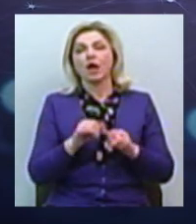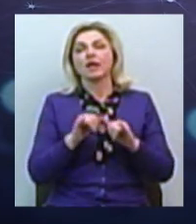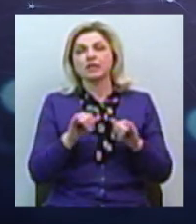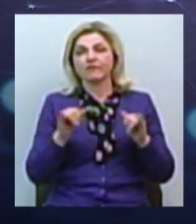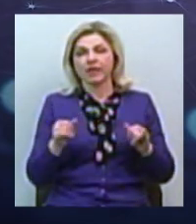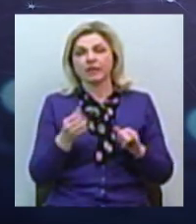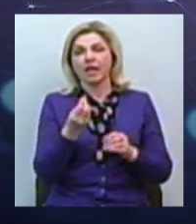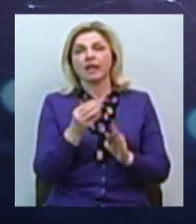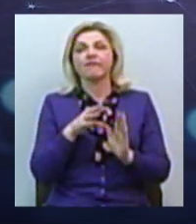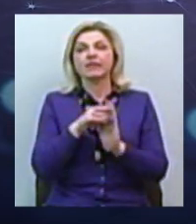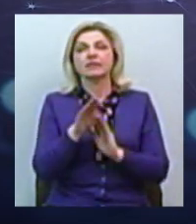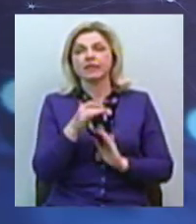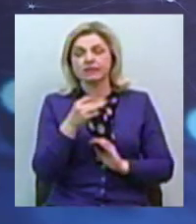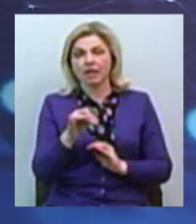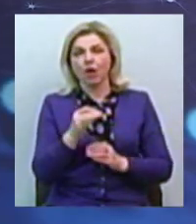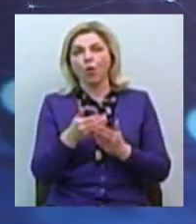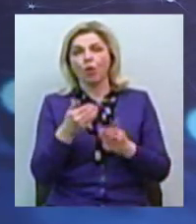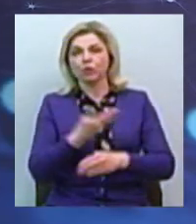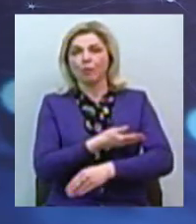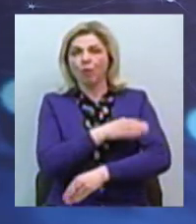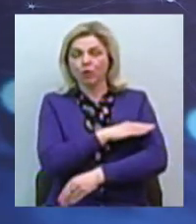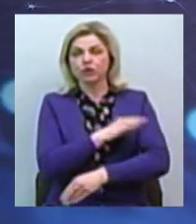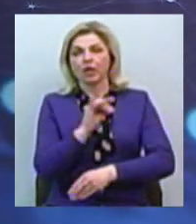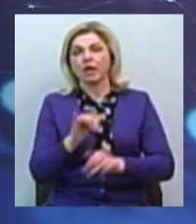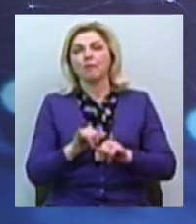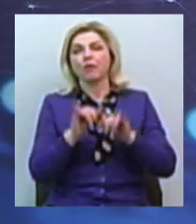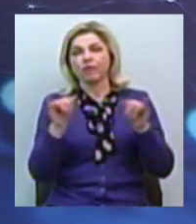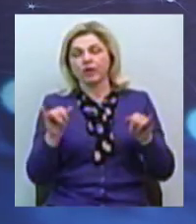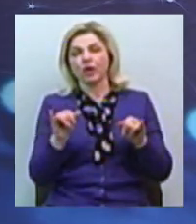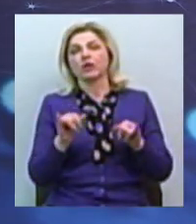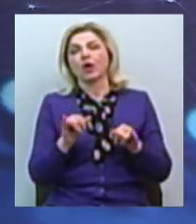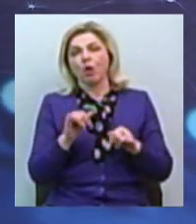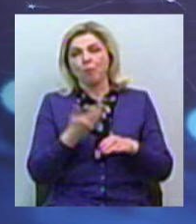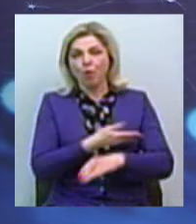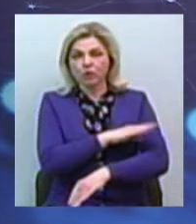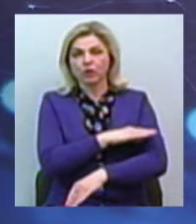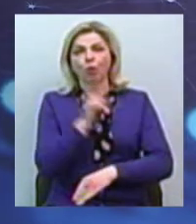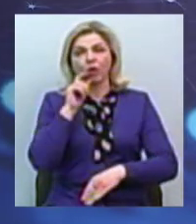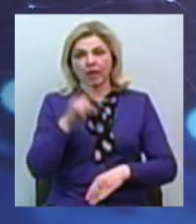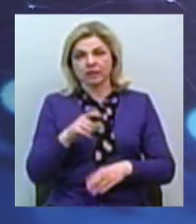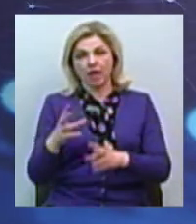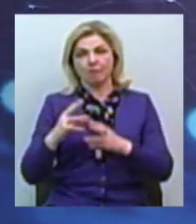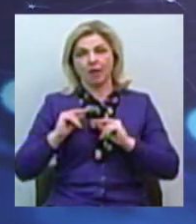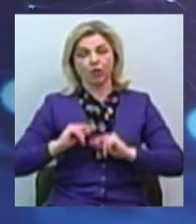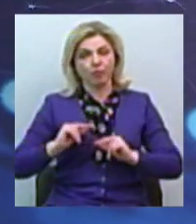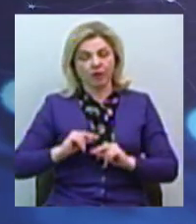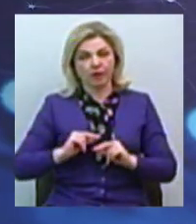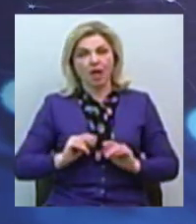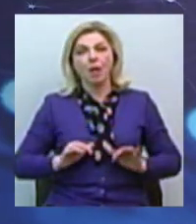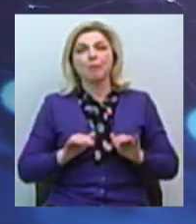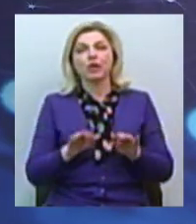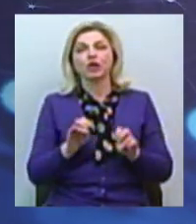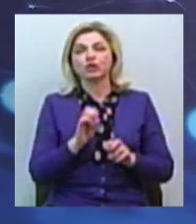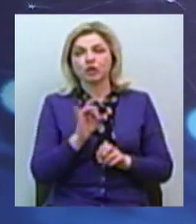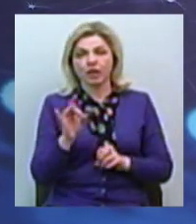Польща «Підвищення конкурентоспроможності українських регіонів та розвиток польсько-українського економічного співробітництва». Менеджери проєкту